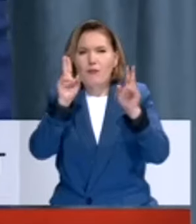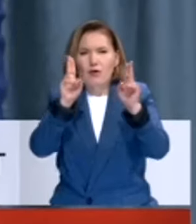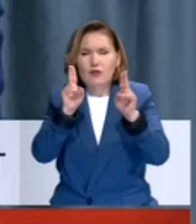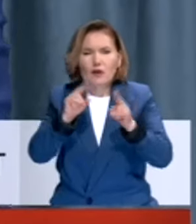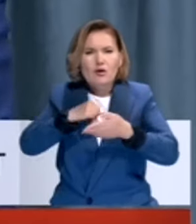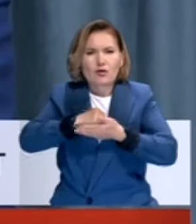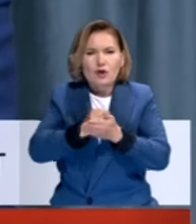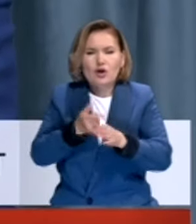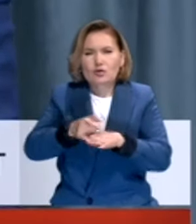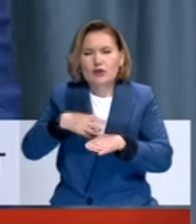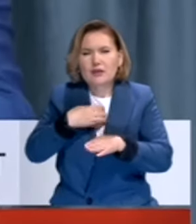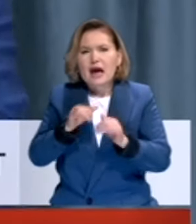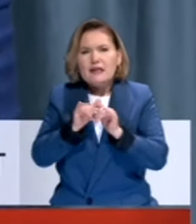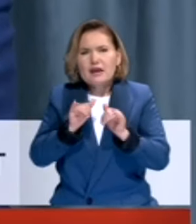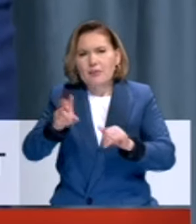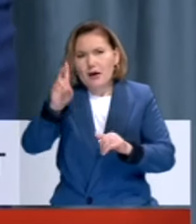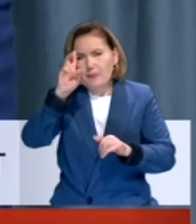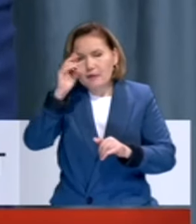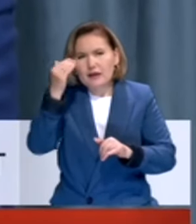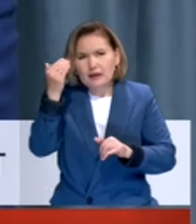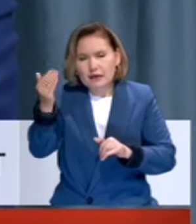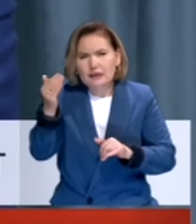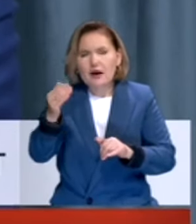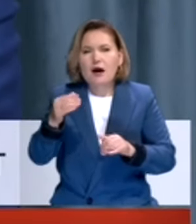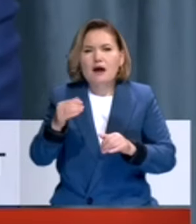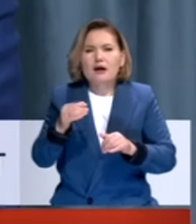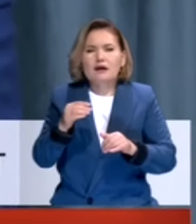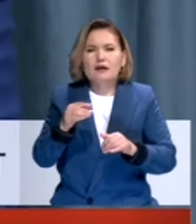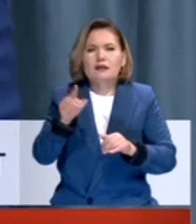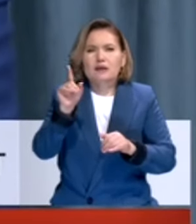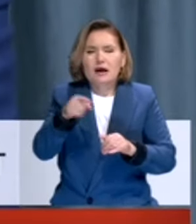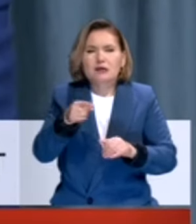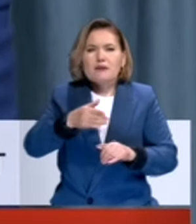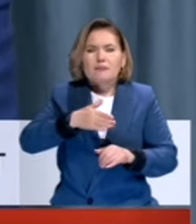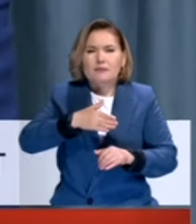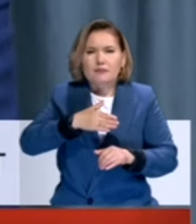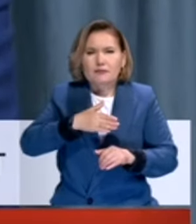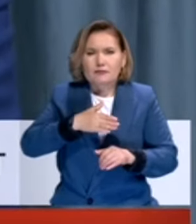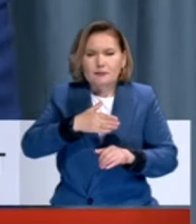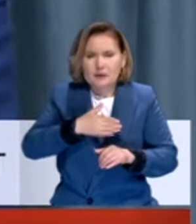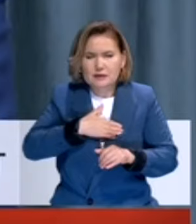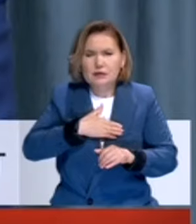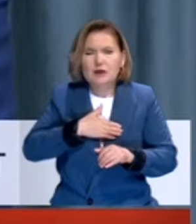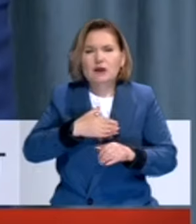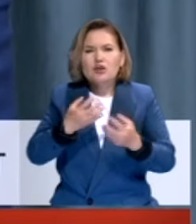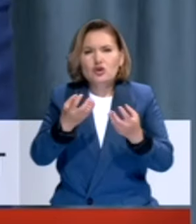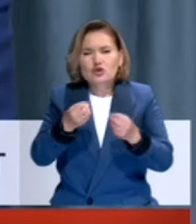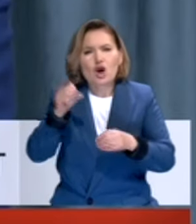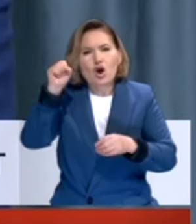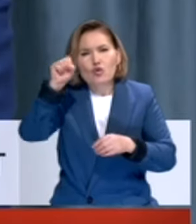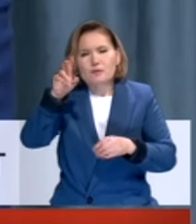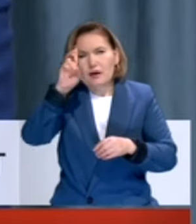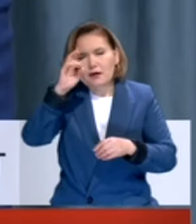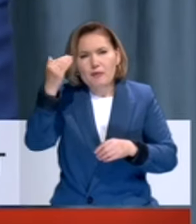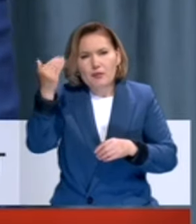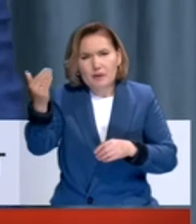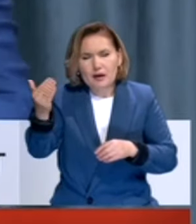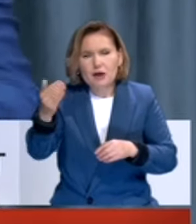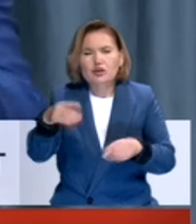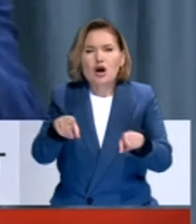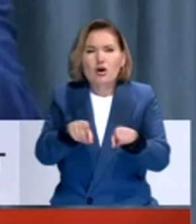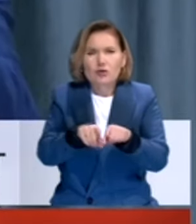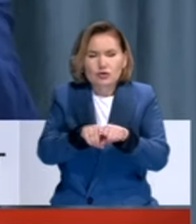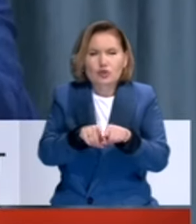маңызды. Дамыған елдер болсын, дамушы елдер болсын, даже мынау біз Өзбекстан халқын алатын болсақ, мысалға,